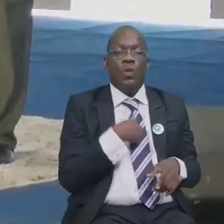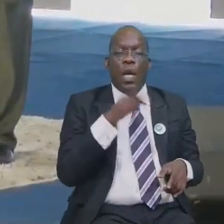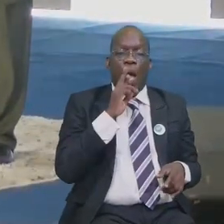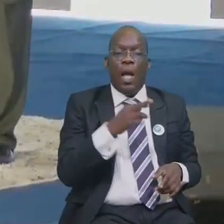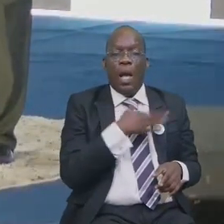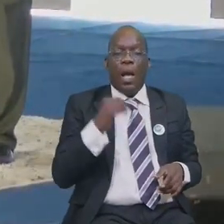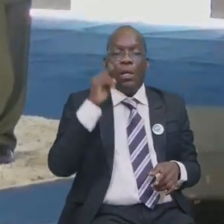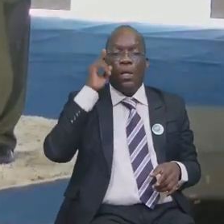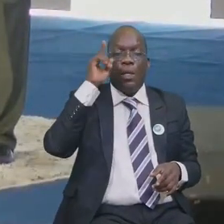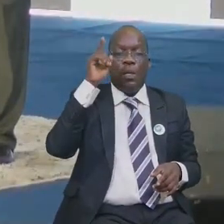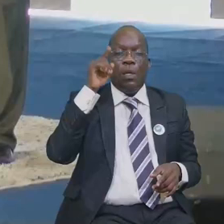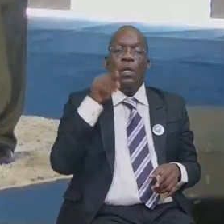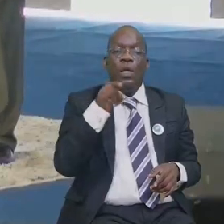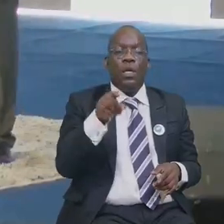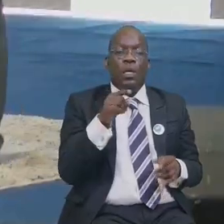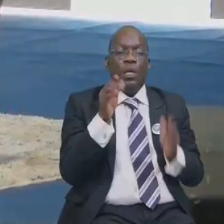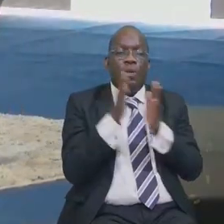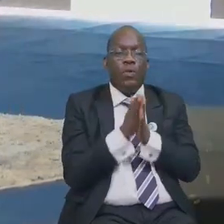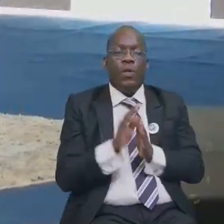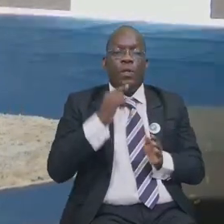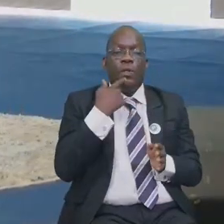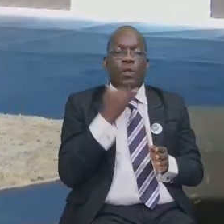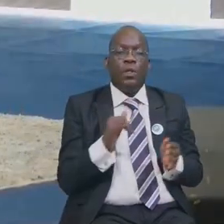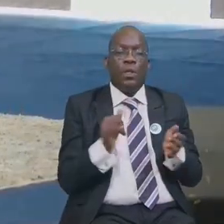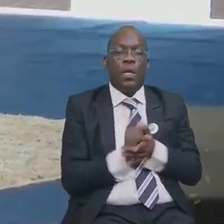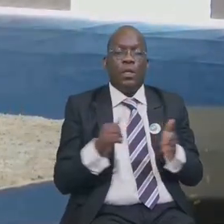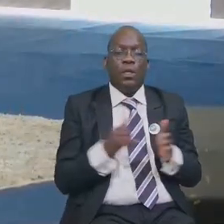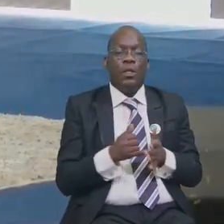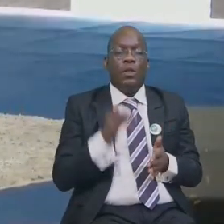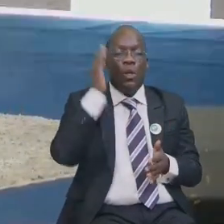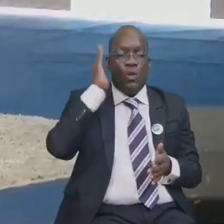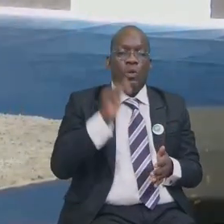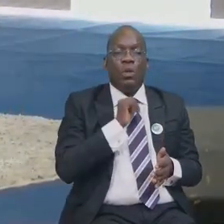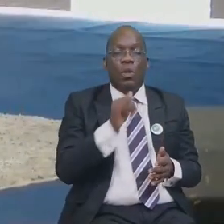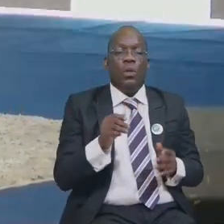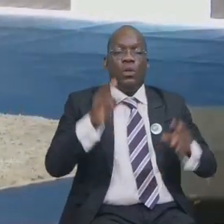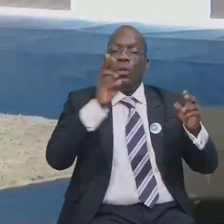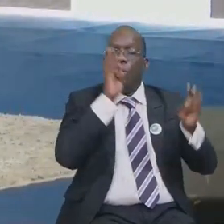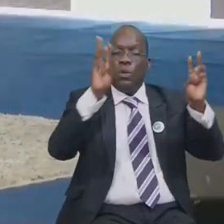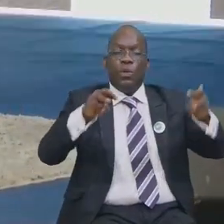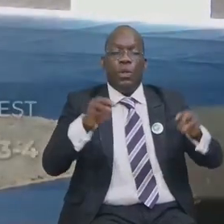plût point et il ne tomba point de pluie sur la terre pendant